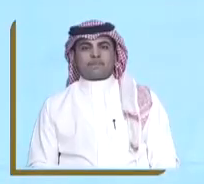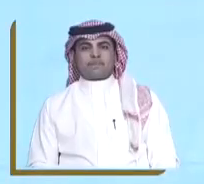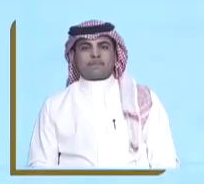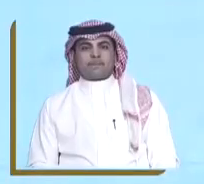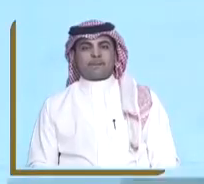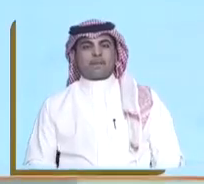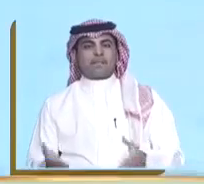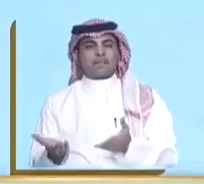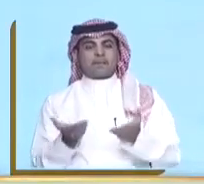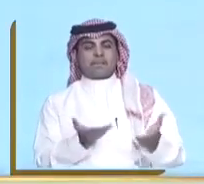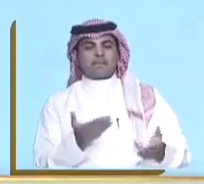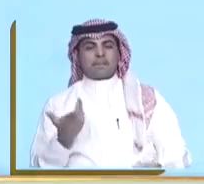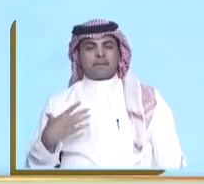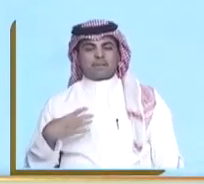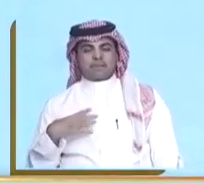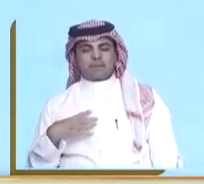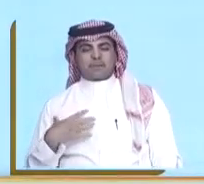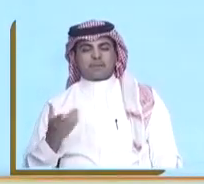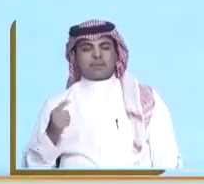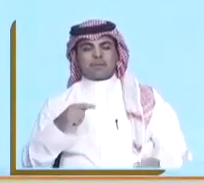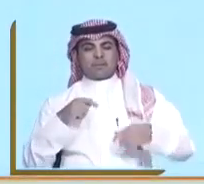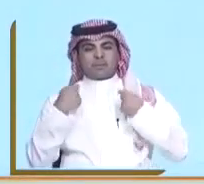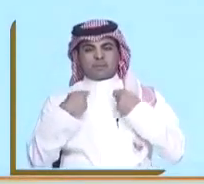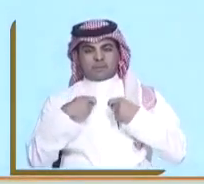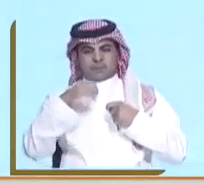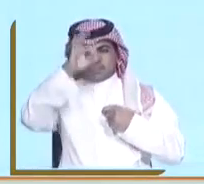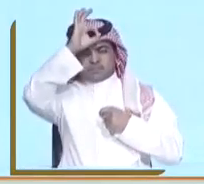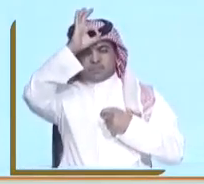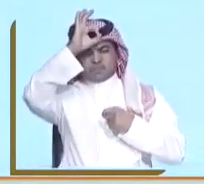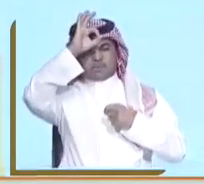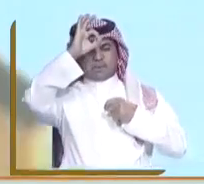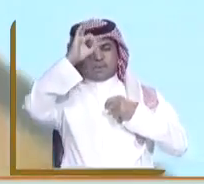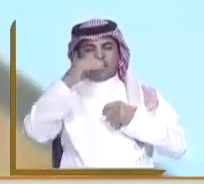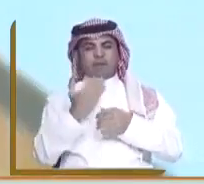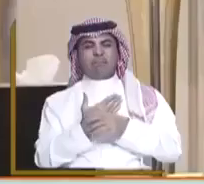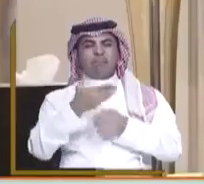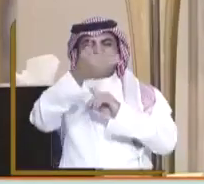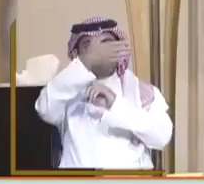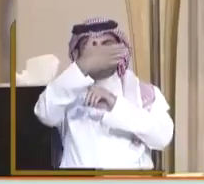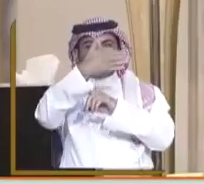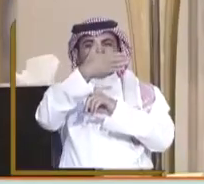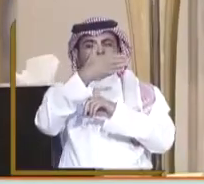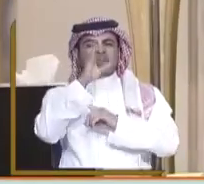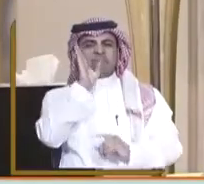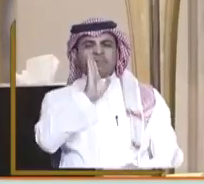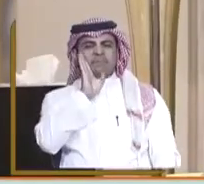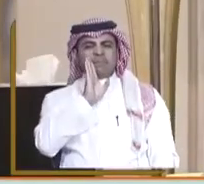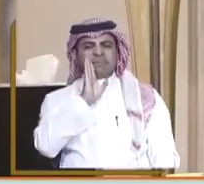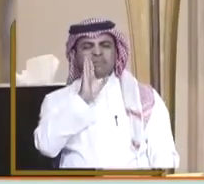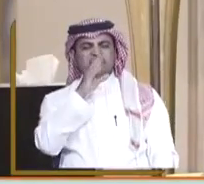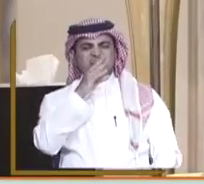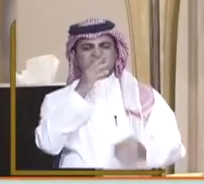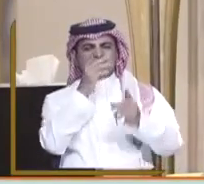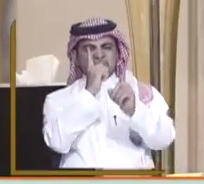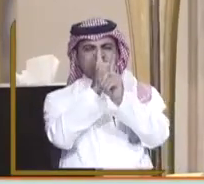استقبل صاحب السمو الملكي الامير عبد العزيز بن سعود بن نايف وزير الداخليه سفيره مملكه بلجيكا لدى